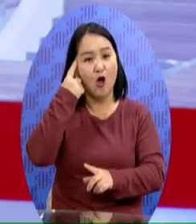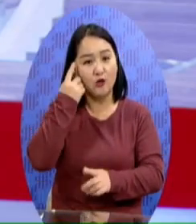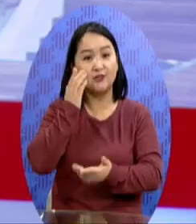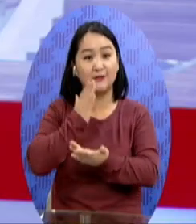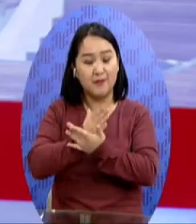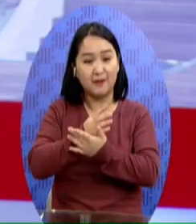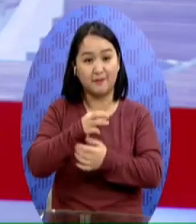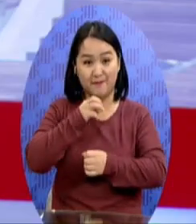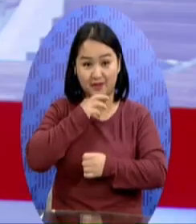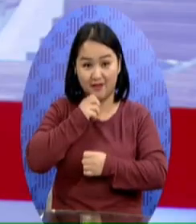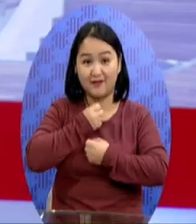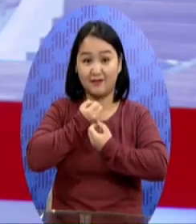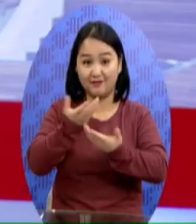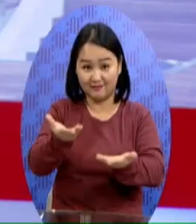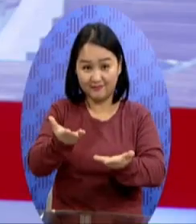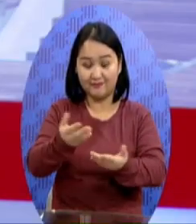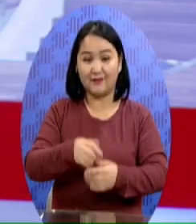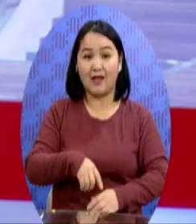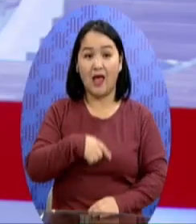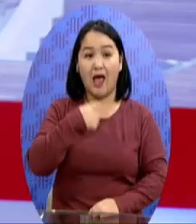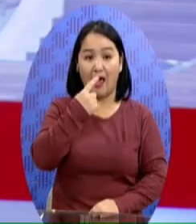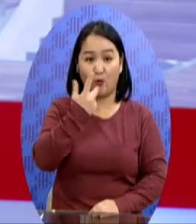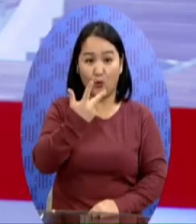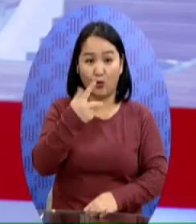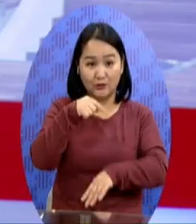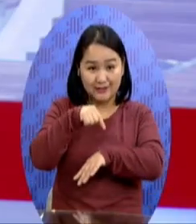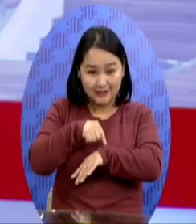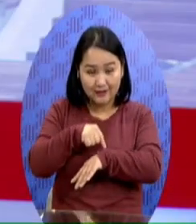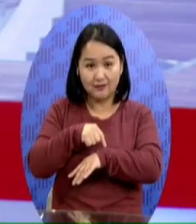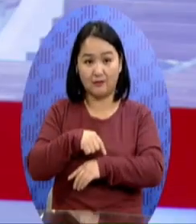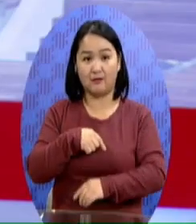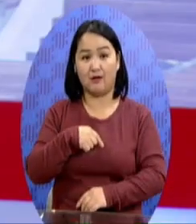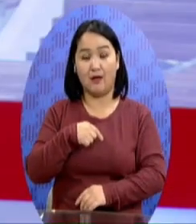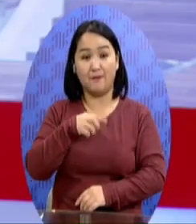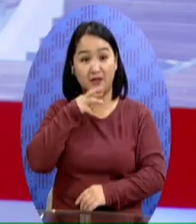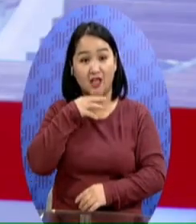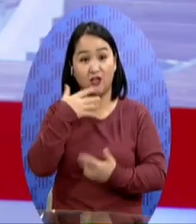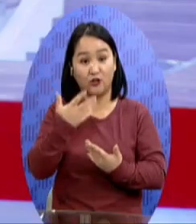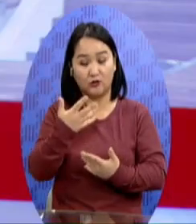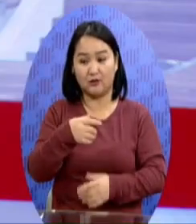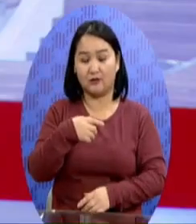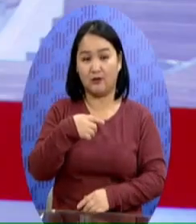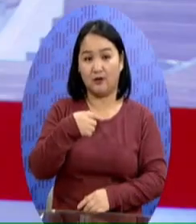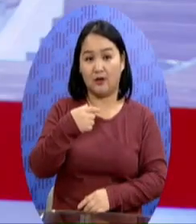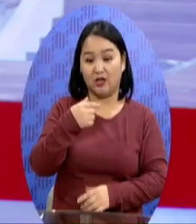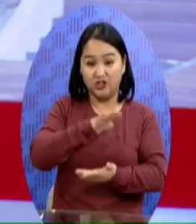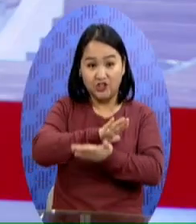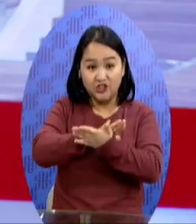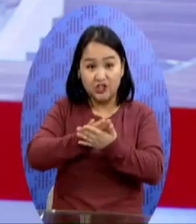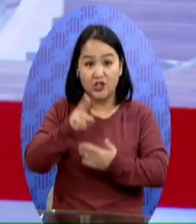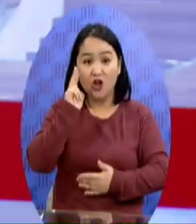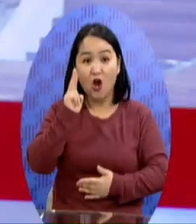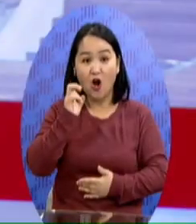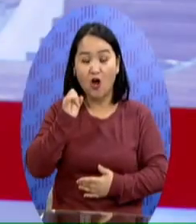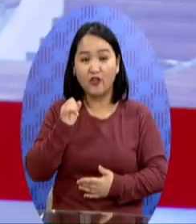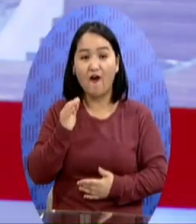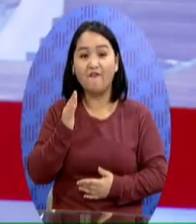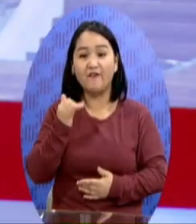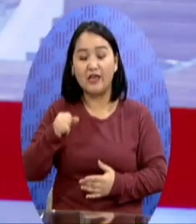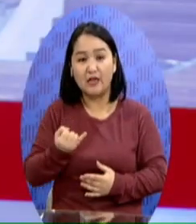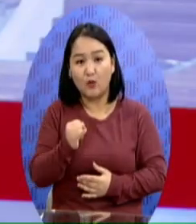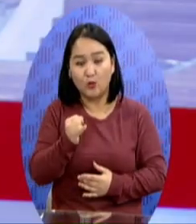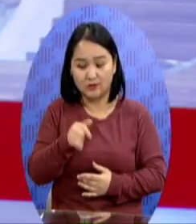яам 13 цаг 30 минут хувьд мэдээлэхдээ энэ сарын одоо 25-нд хийсэн лабораторийн шинжилгээгээр шинэ коронавирус талдвараар Монгол улсын иргэн